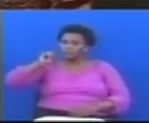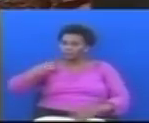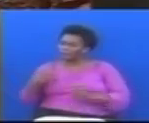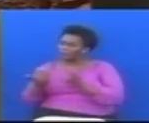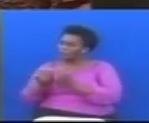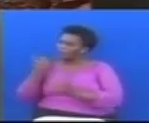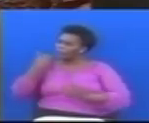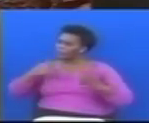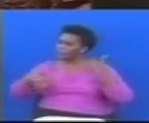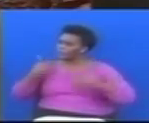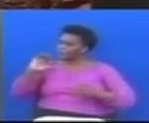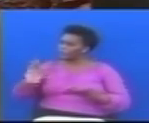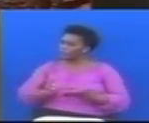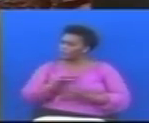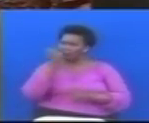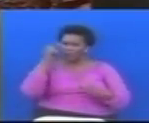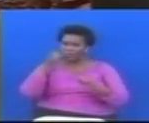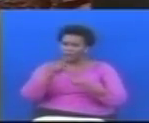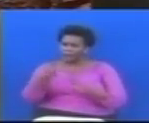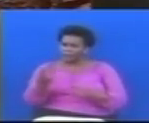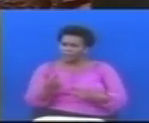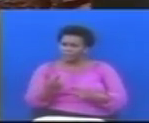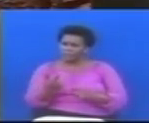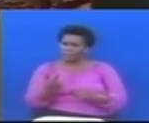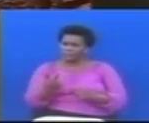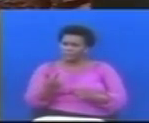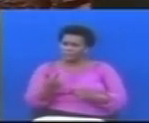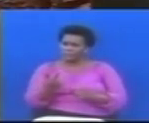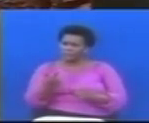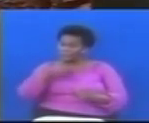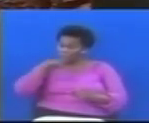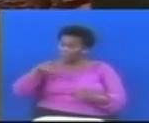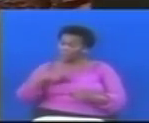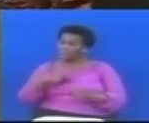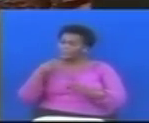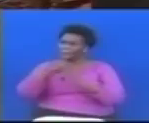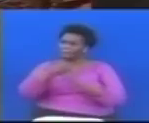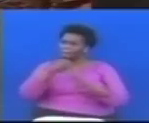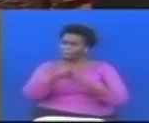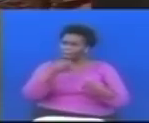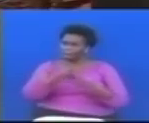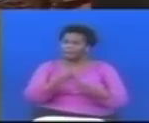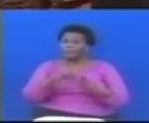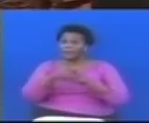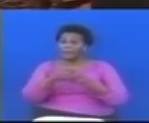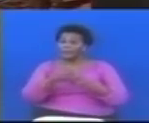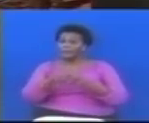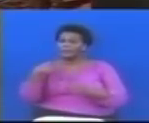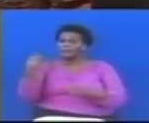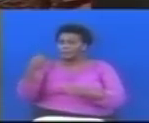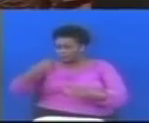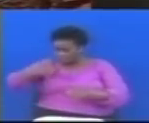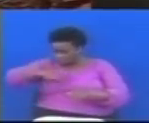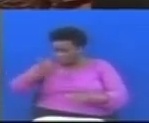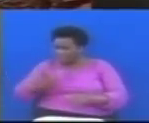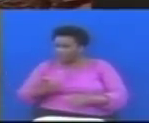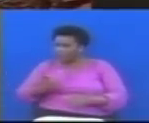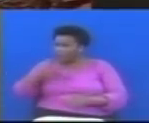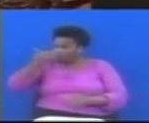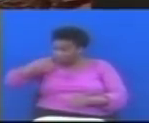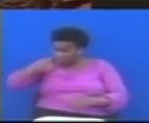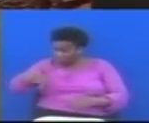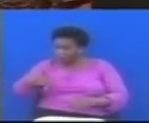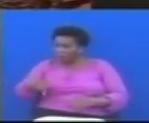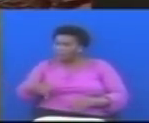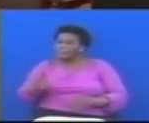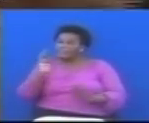kwamba tunafanya kila namna kuhakikisha kwamba wakandarasi wanaongeza kasi, na tarehe 22 mimi mwenyewe nitakuwa Mtwara ili kuweka msukumo mkali